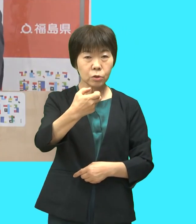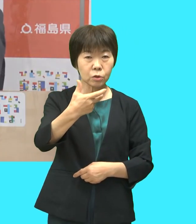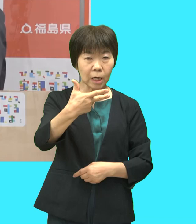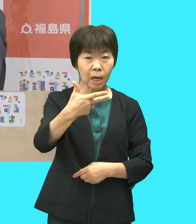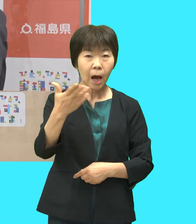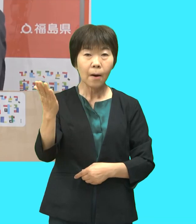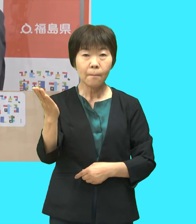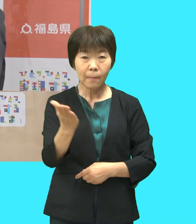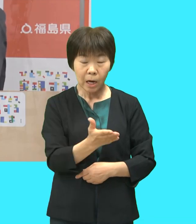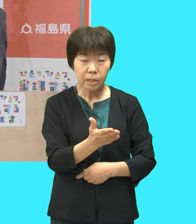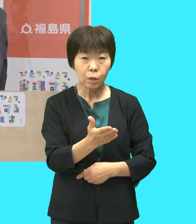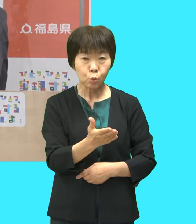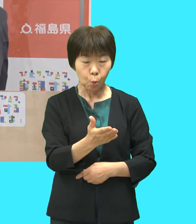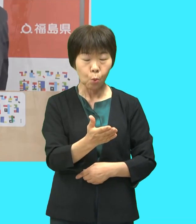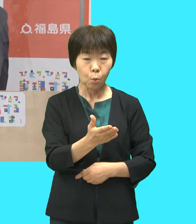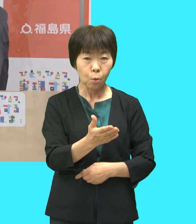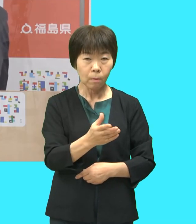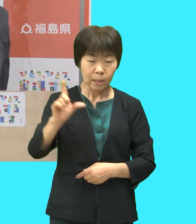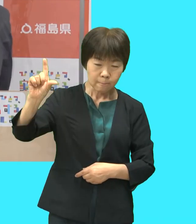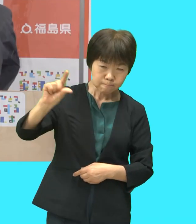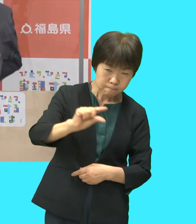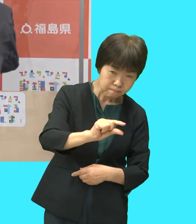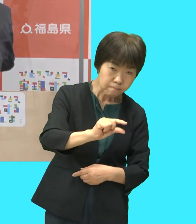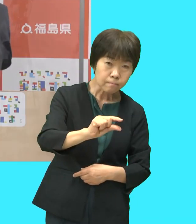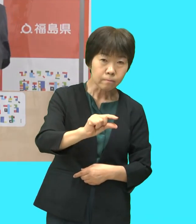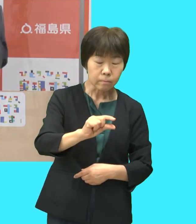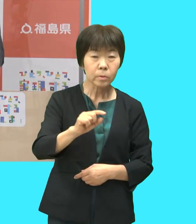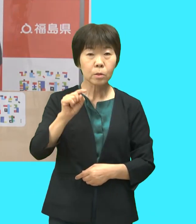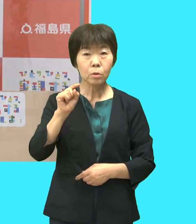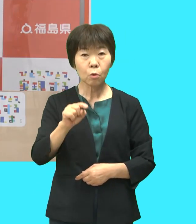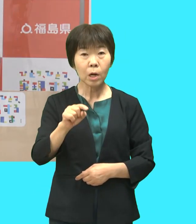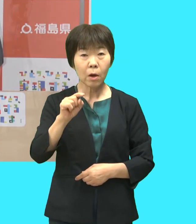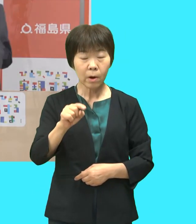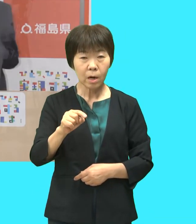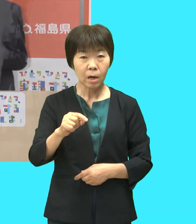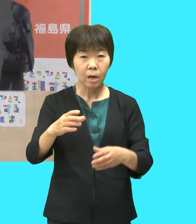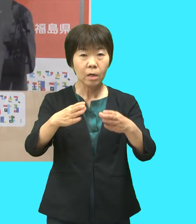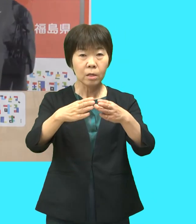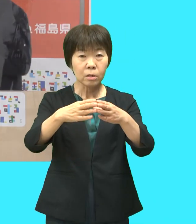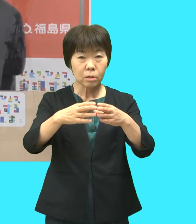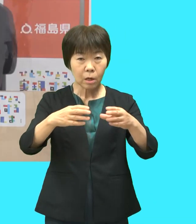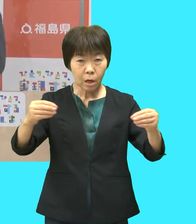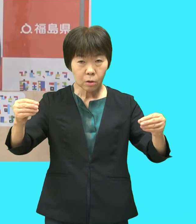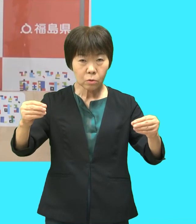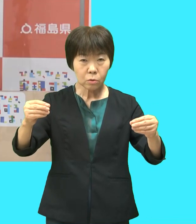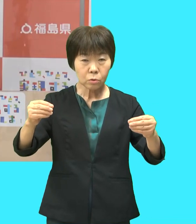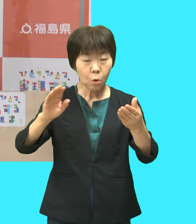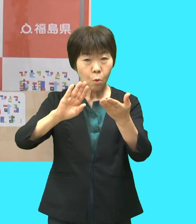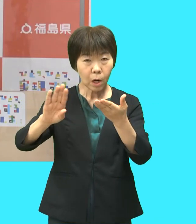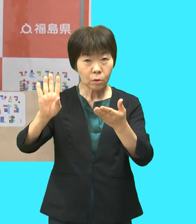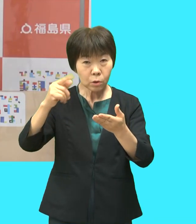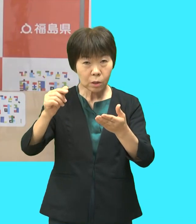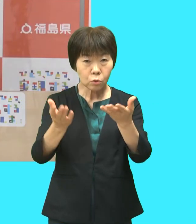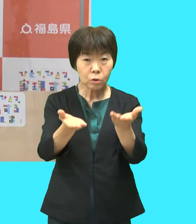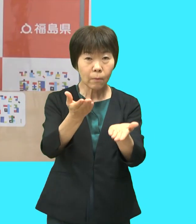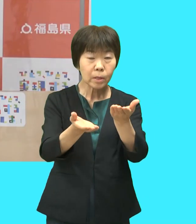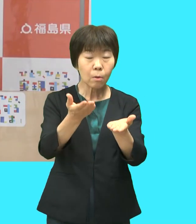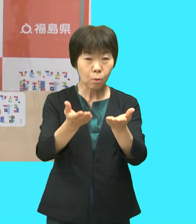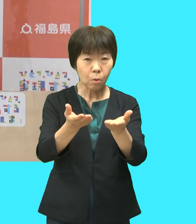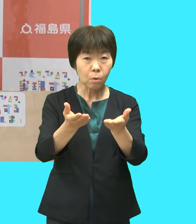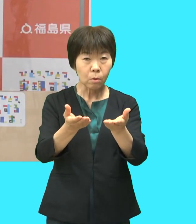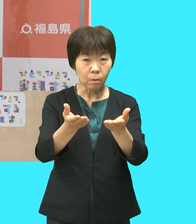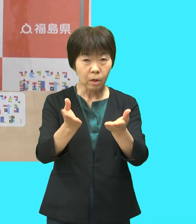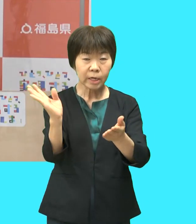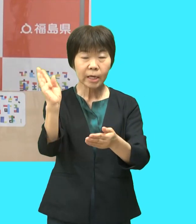-87% 程度まで、つい最近まで落ちていました。これは実は全国の他の県と比べても、福島県の皆さん